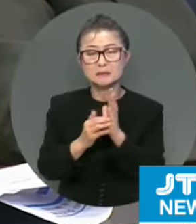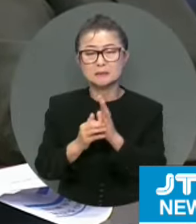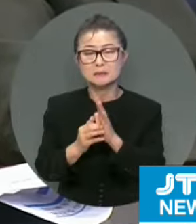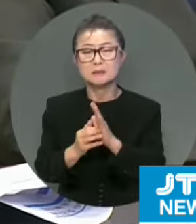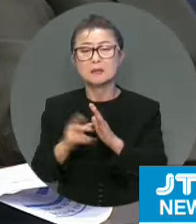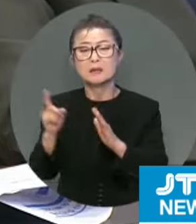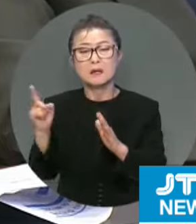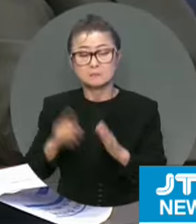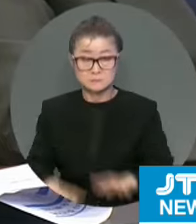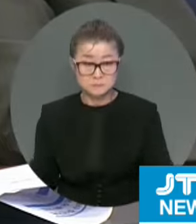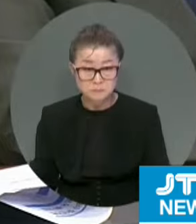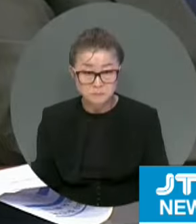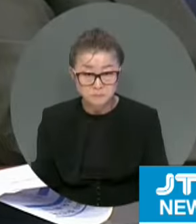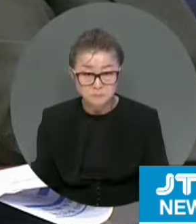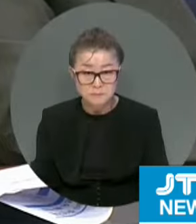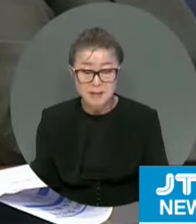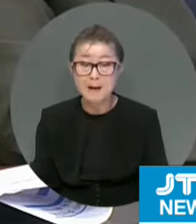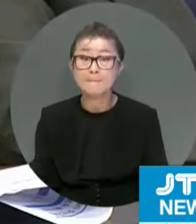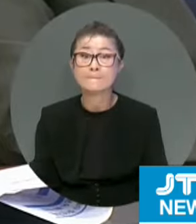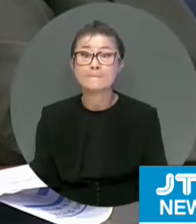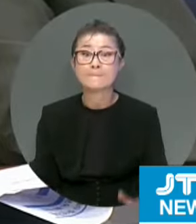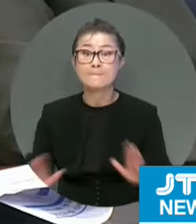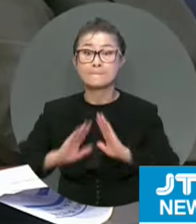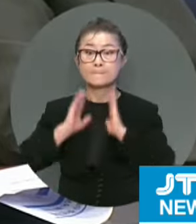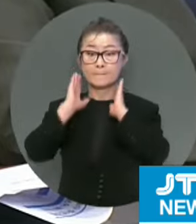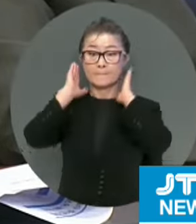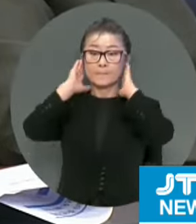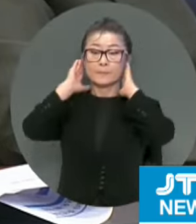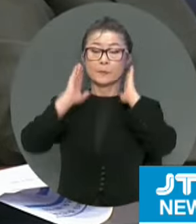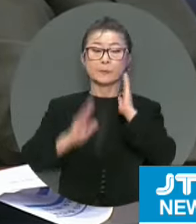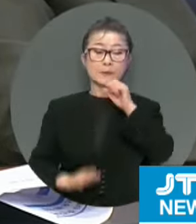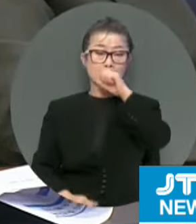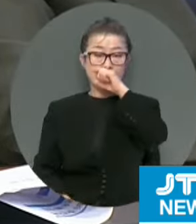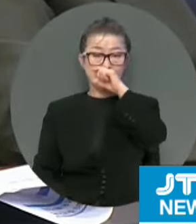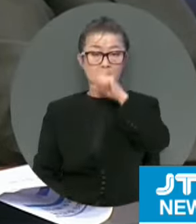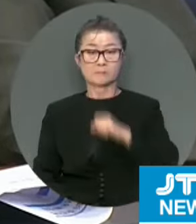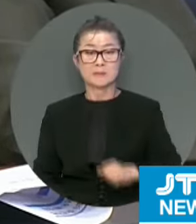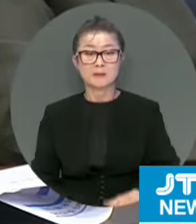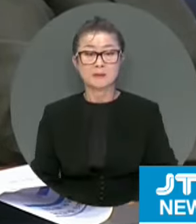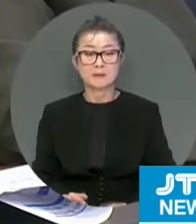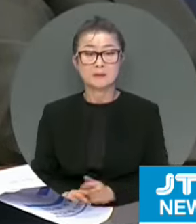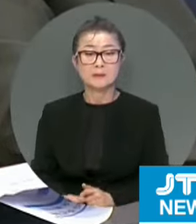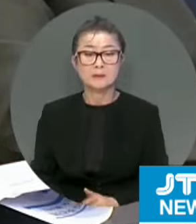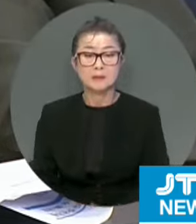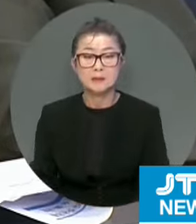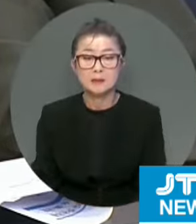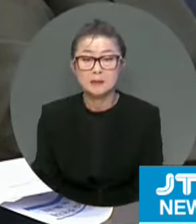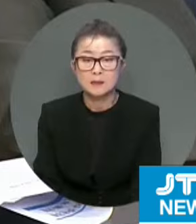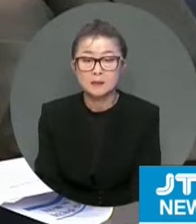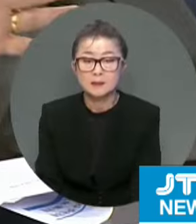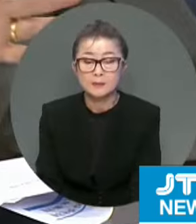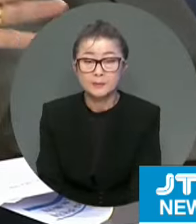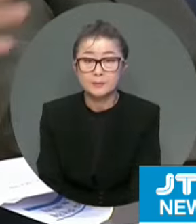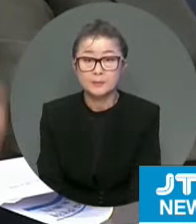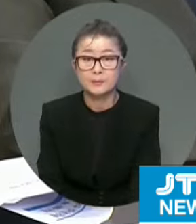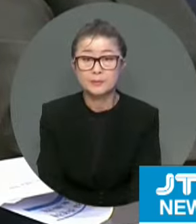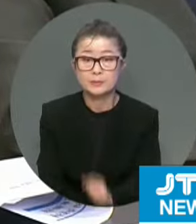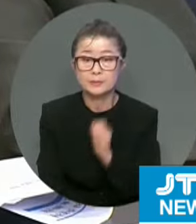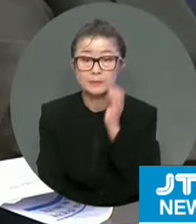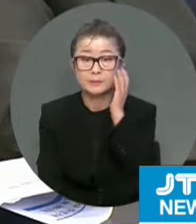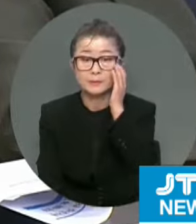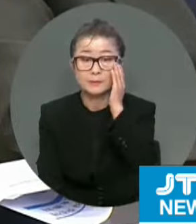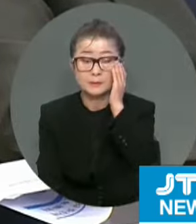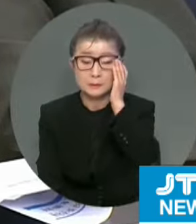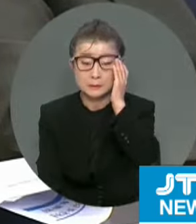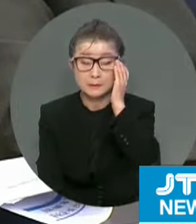특별비로 먹진 않았다라고 하면서 언론 보도를 근거로 삼았는데요. 정말 웃기는 일입니다. 이 관련해서 구체적인